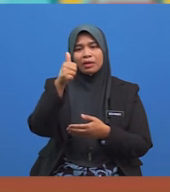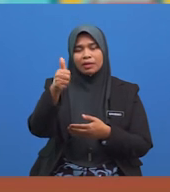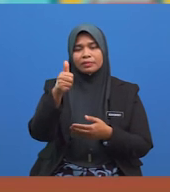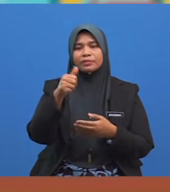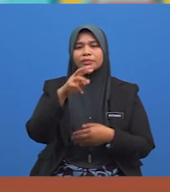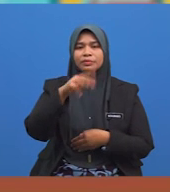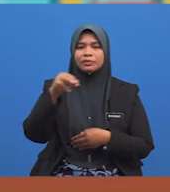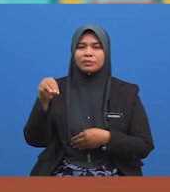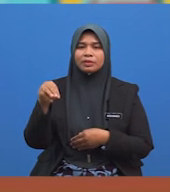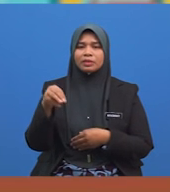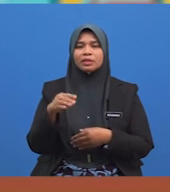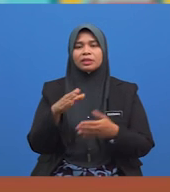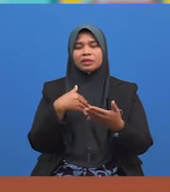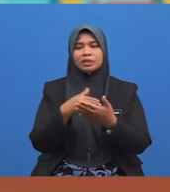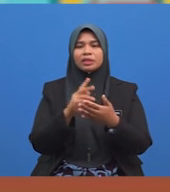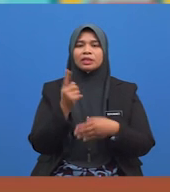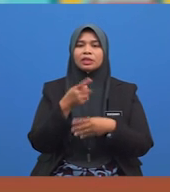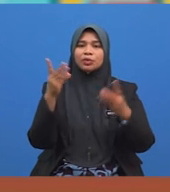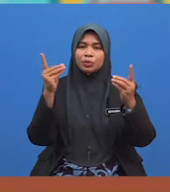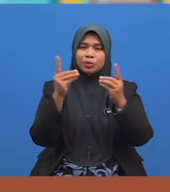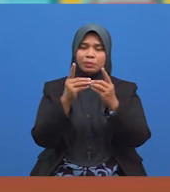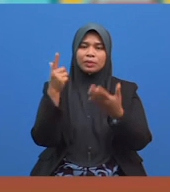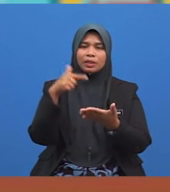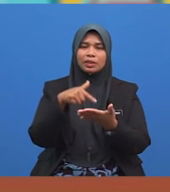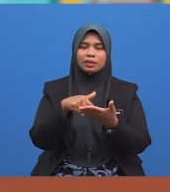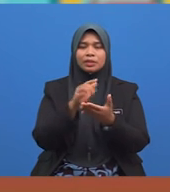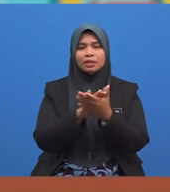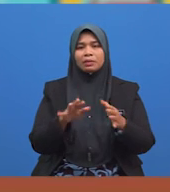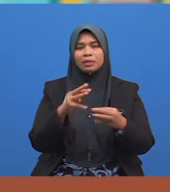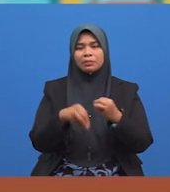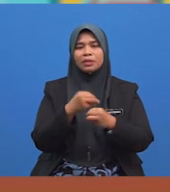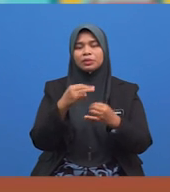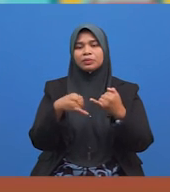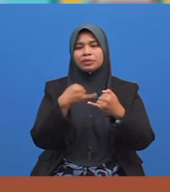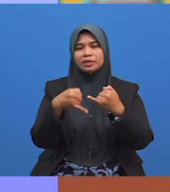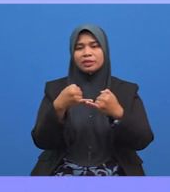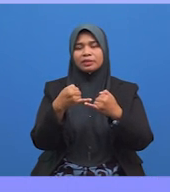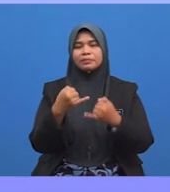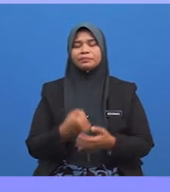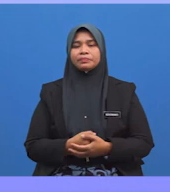Bagus murid-murid. Sehingga kita berjumpa lagi, selamat maju jaya.